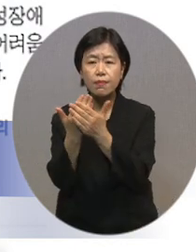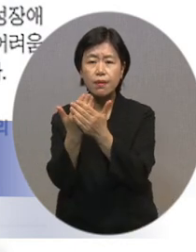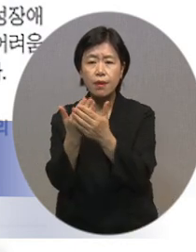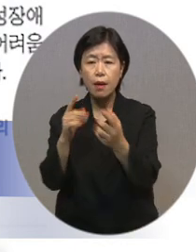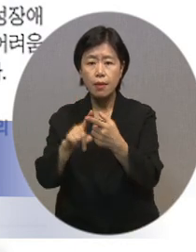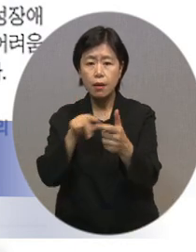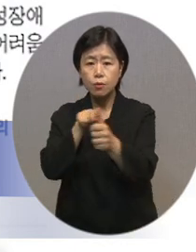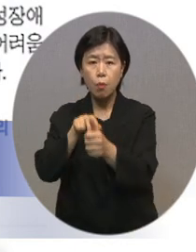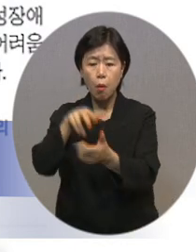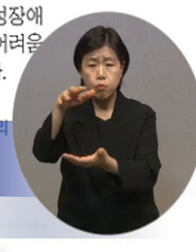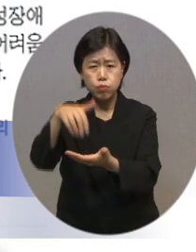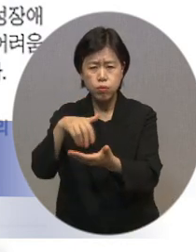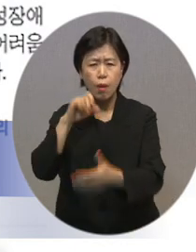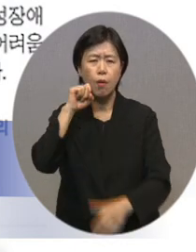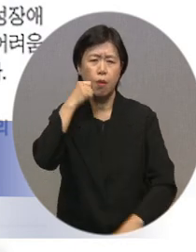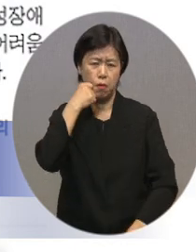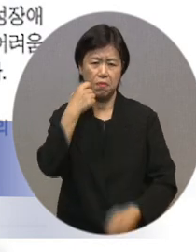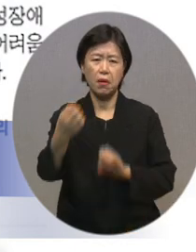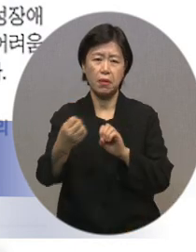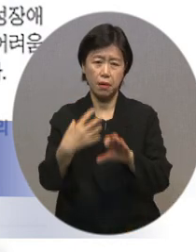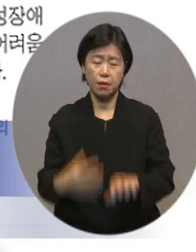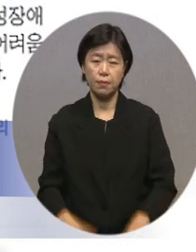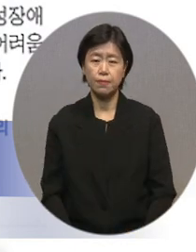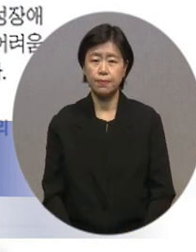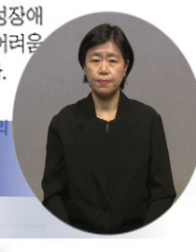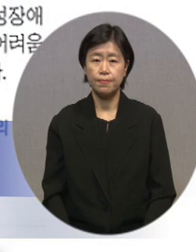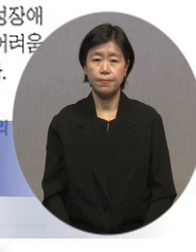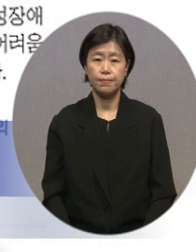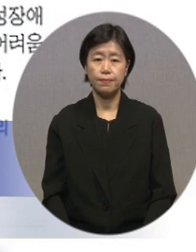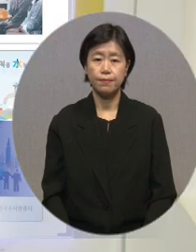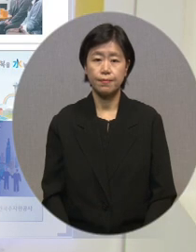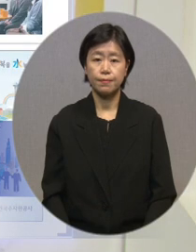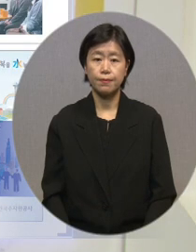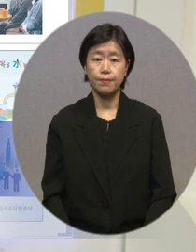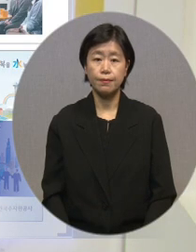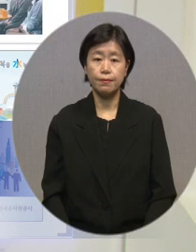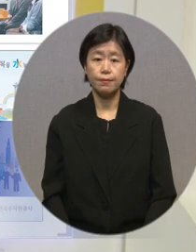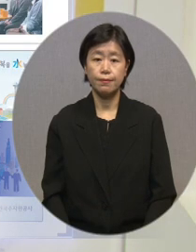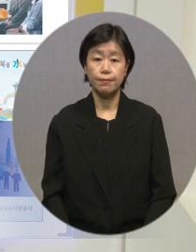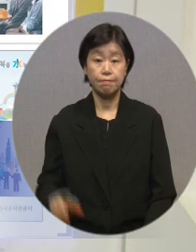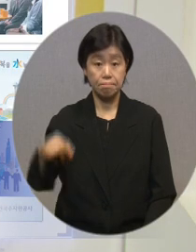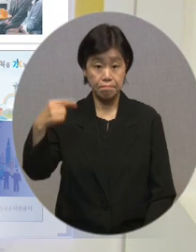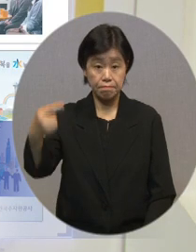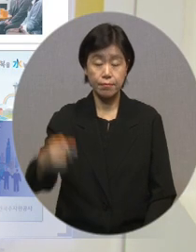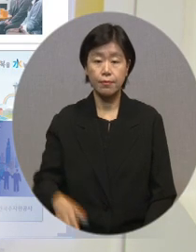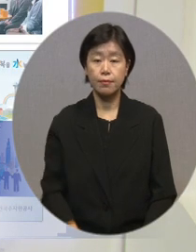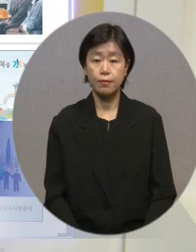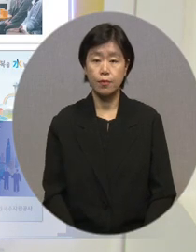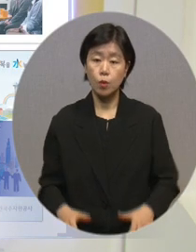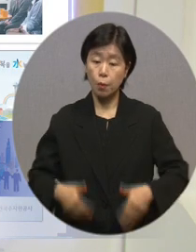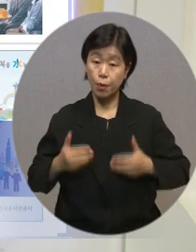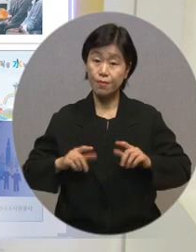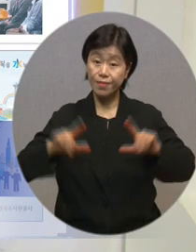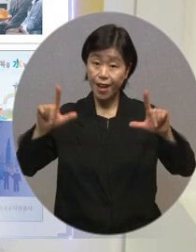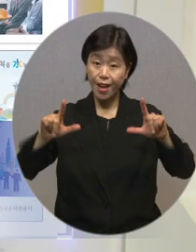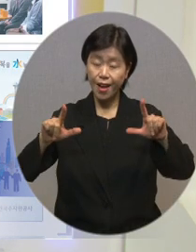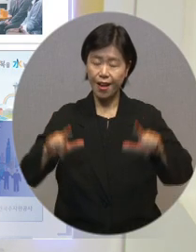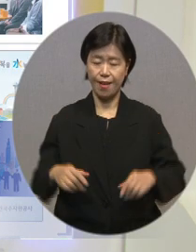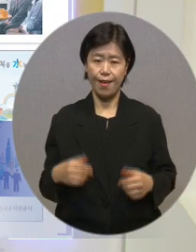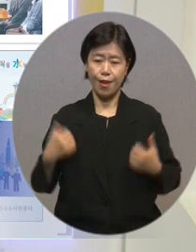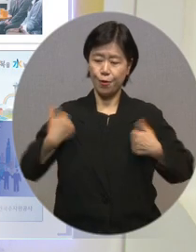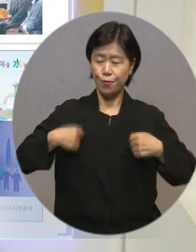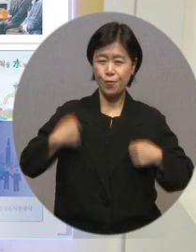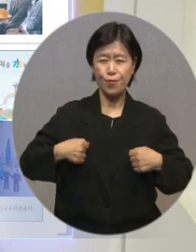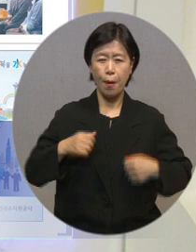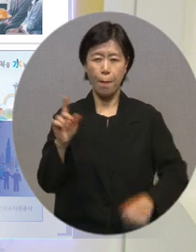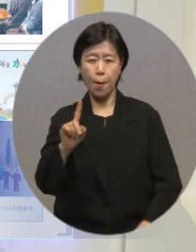정보를 얻는 것이 어렵다고 답했습니다 다음 소식입니다 화창한 봄날에 어울리는